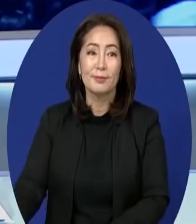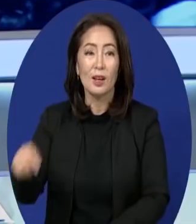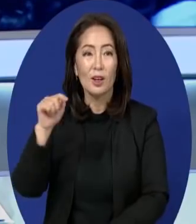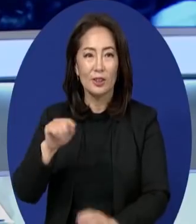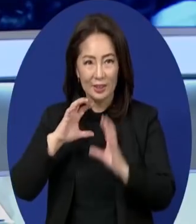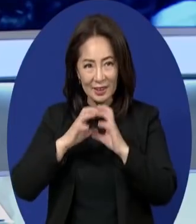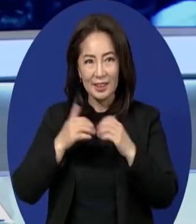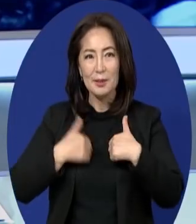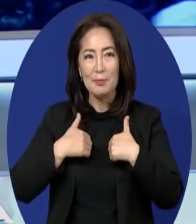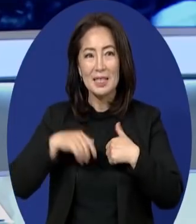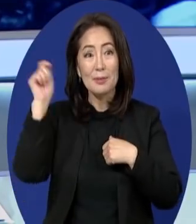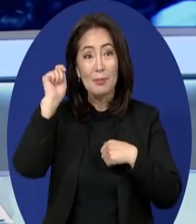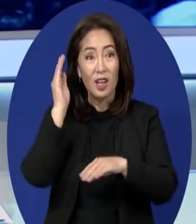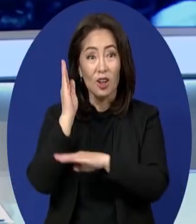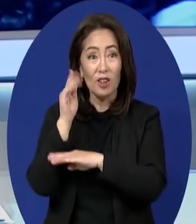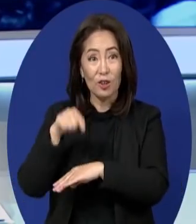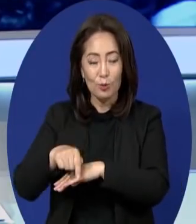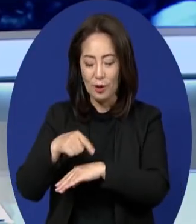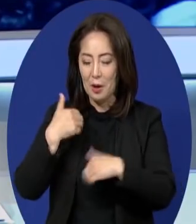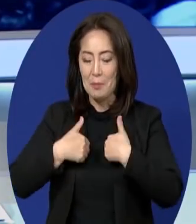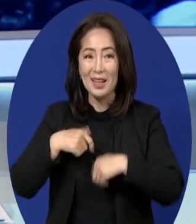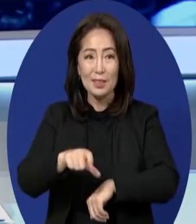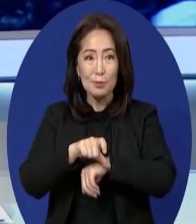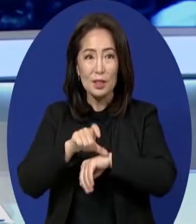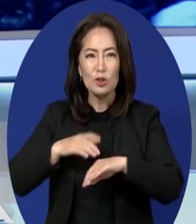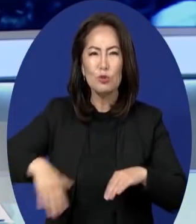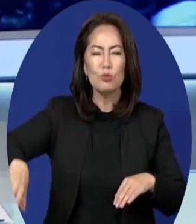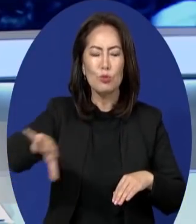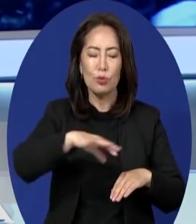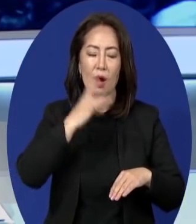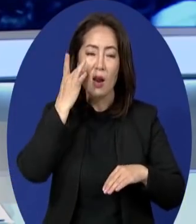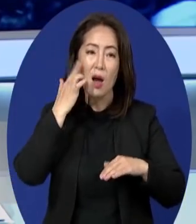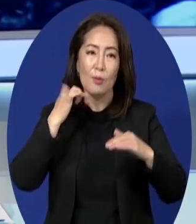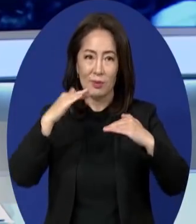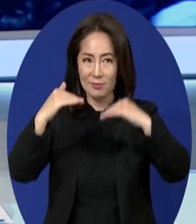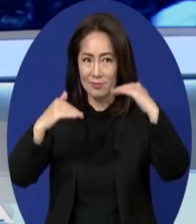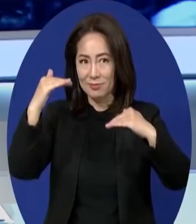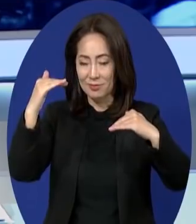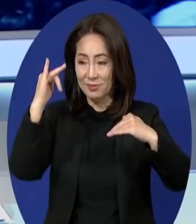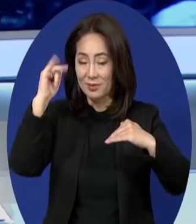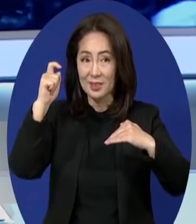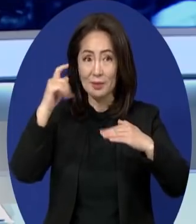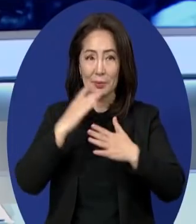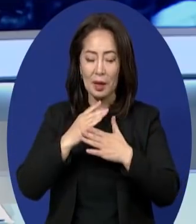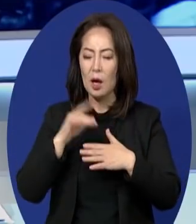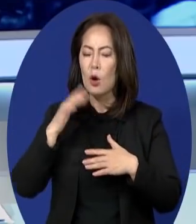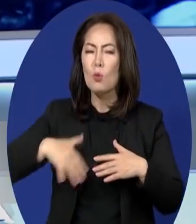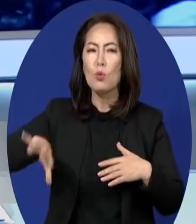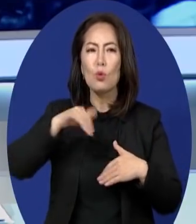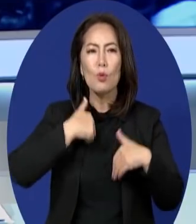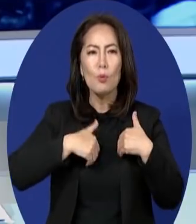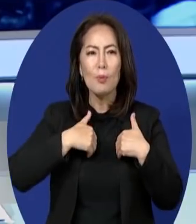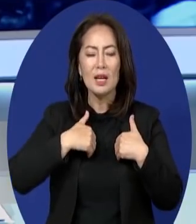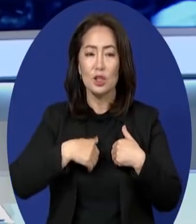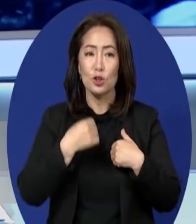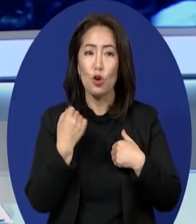Өнөөдөр дэлхийн багш нарын өдрөө. Манай улсад багш мэрэгжилтнүүдийн дунд гендерийн харьцаа их байдаг. Өөрөөр хэлбэл энэ салбарт ажиллаж байгаа нийт багш нарын 2